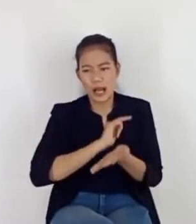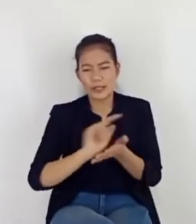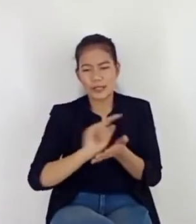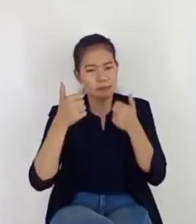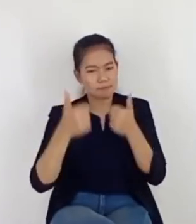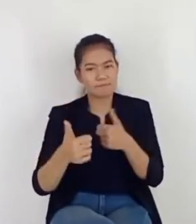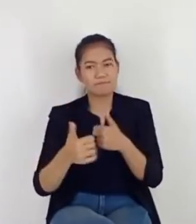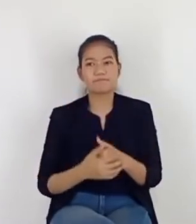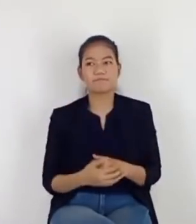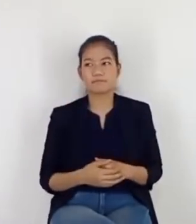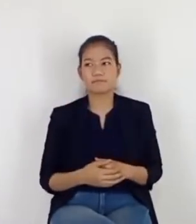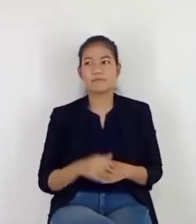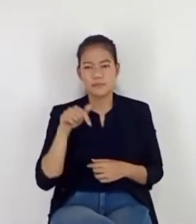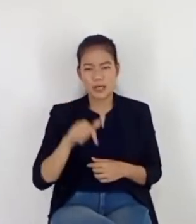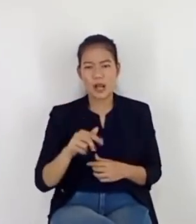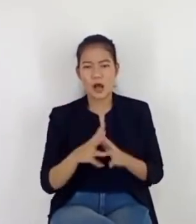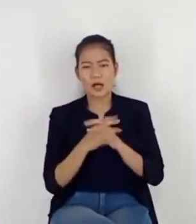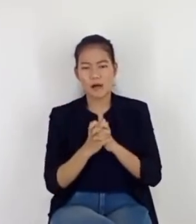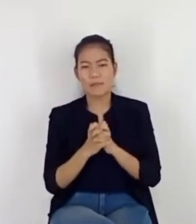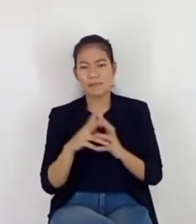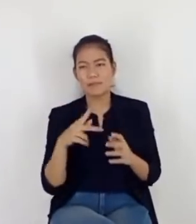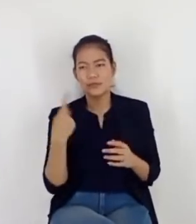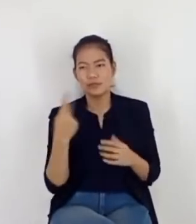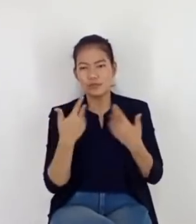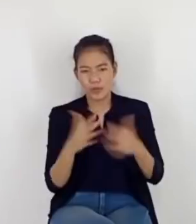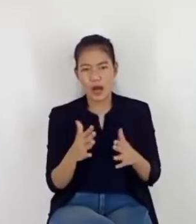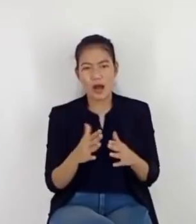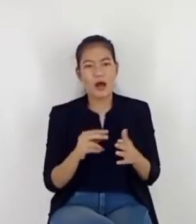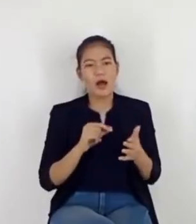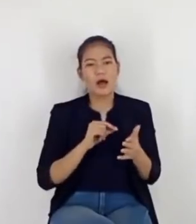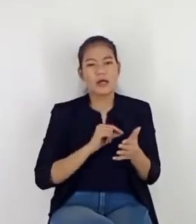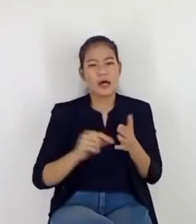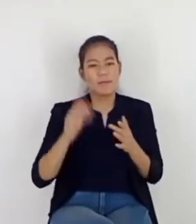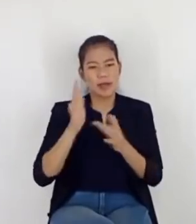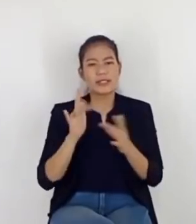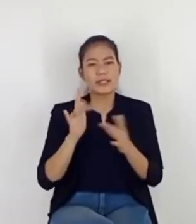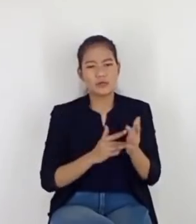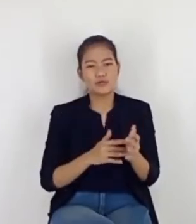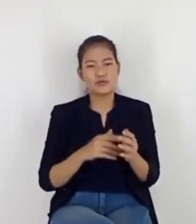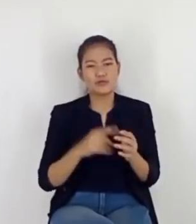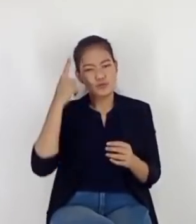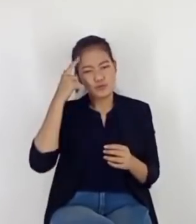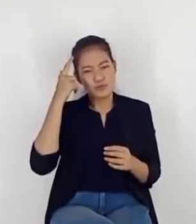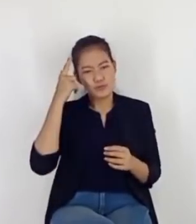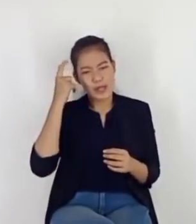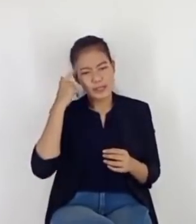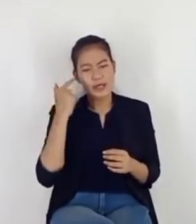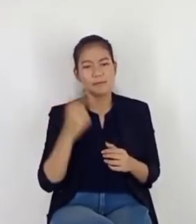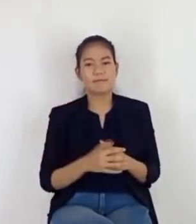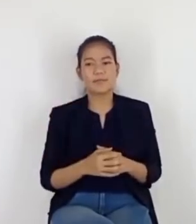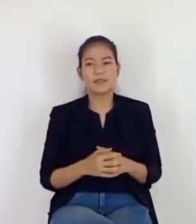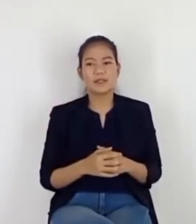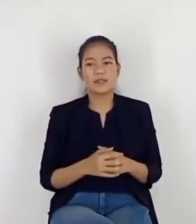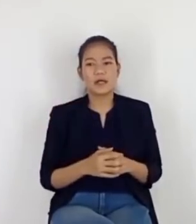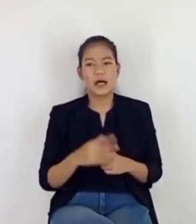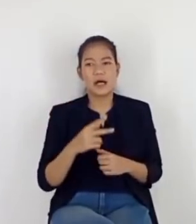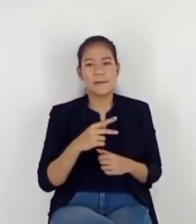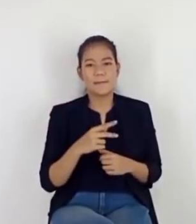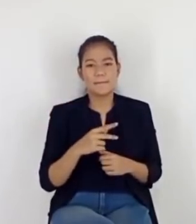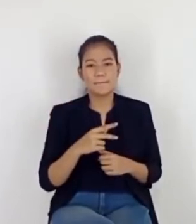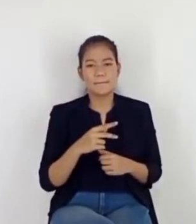baik. Inilah doa kami yang kami naikkan dalam Yesus yang mengajarkan kami doa Bapa kami. Bapa kami yang di